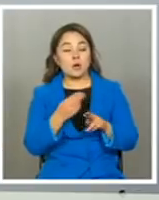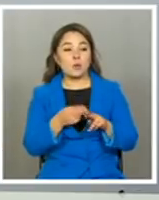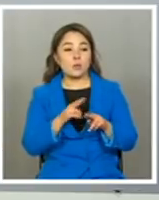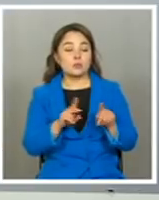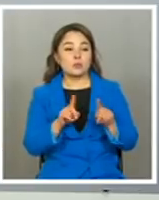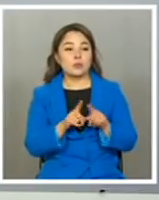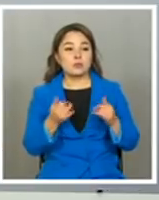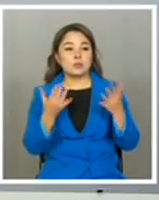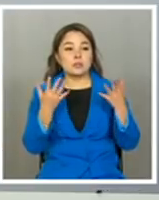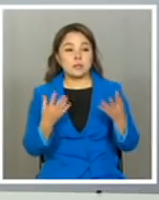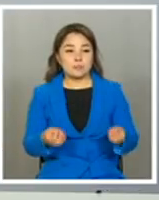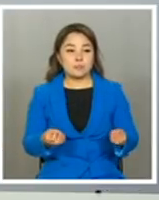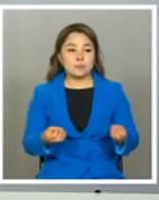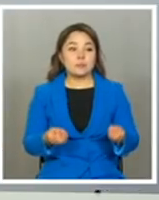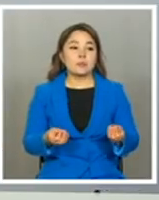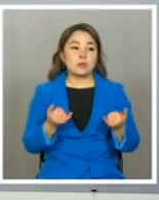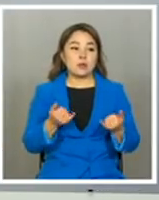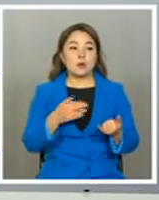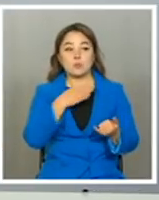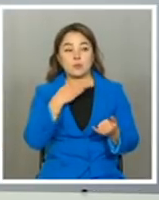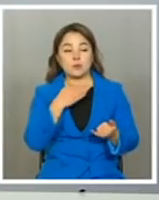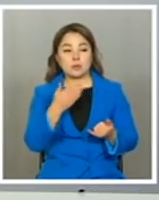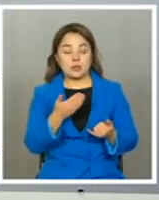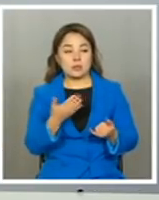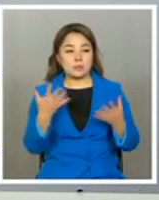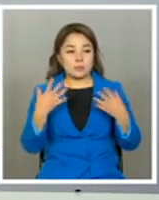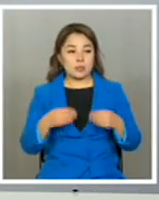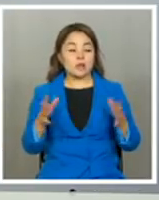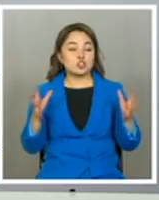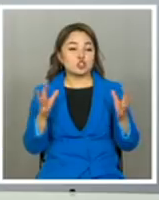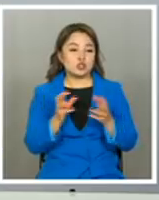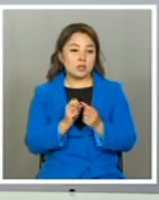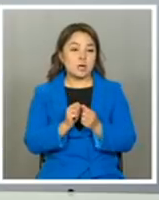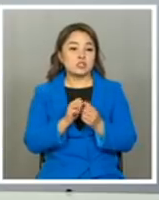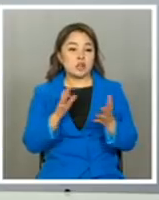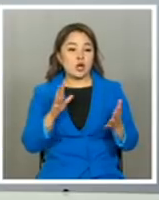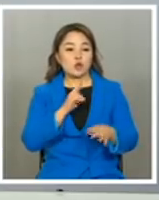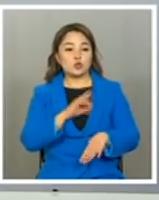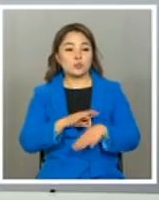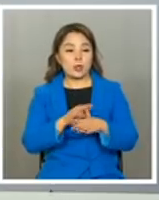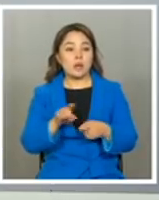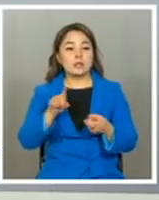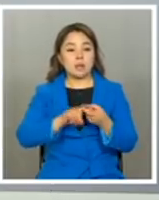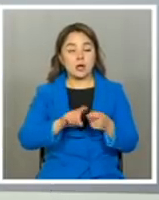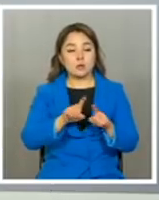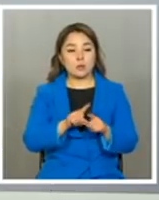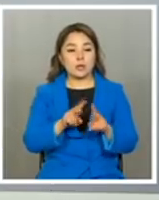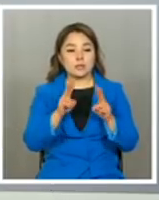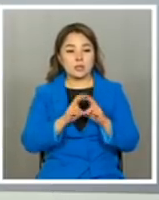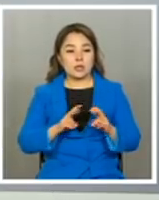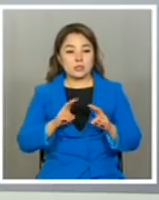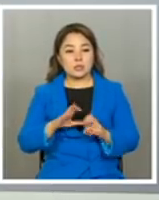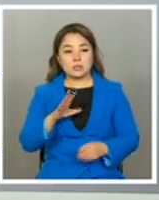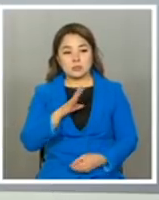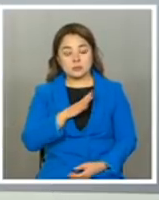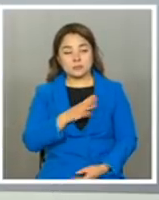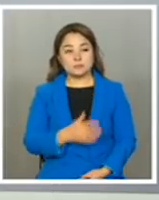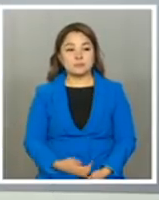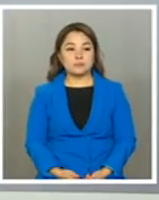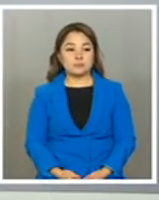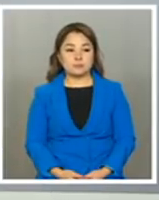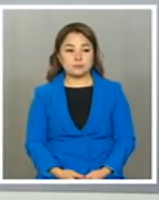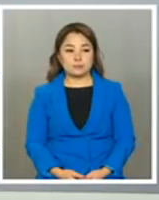бүгінгі сабақта бұлшық еттің жиырылу жиілігіне бұлшық ет жұмысының тәуелділігін зерттедік.